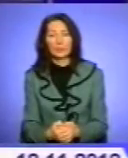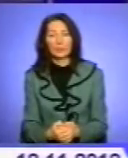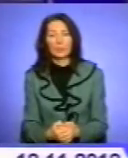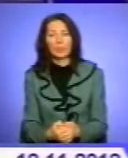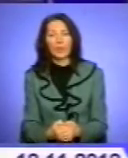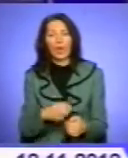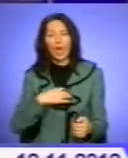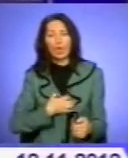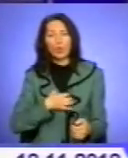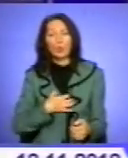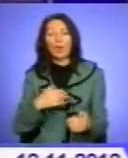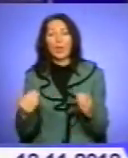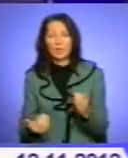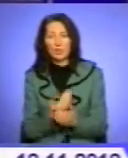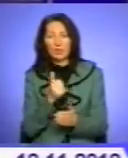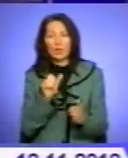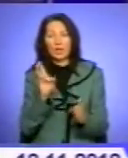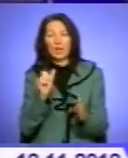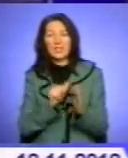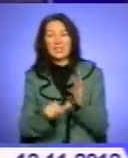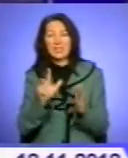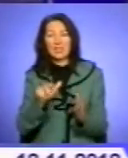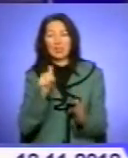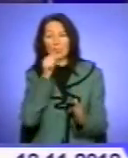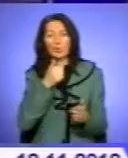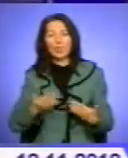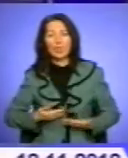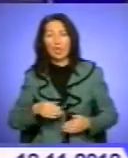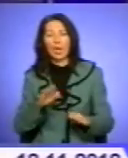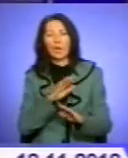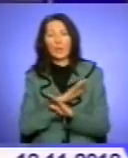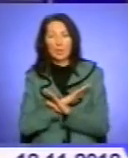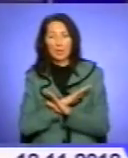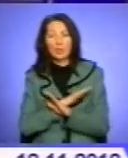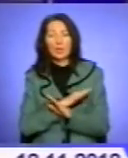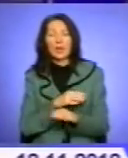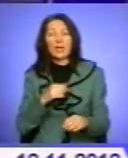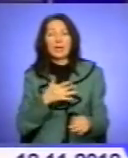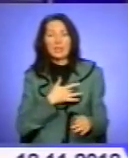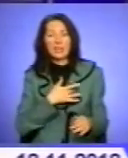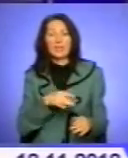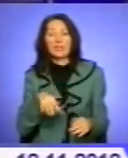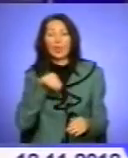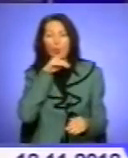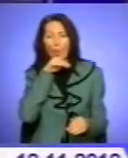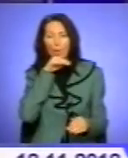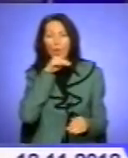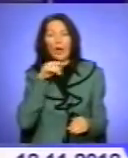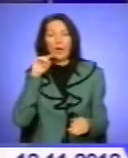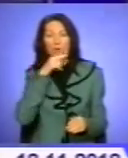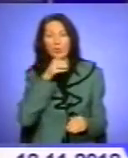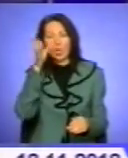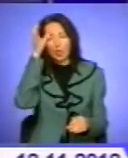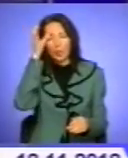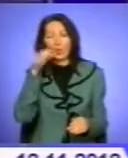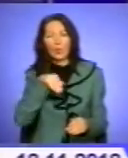І сумна звістка. На 63-му році життя перестало битися серце доктора економічних наук, професора, заслуженого